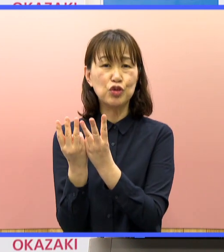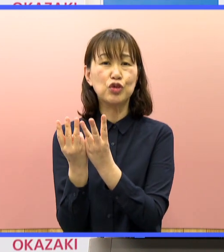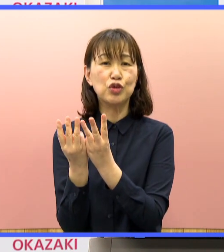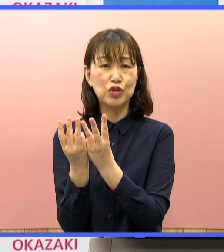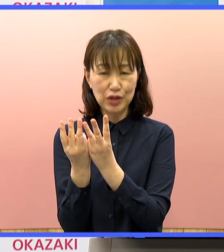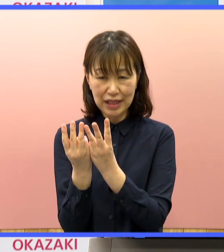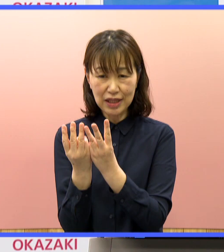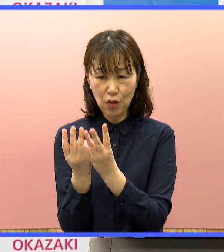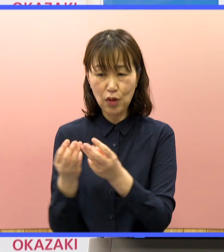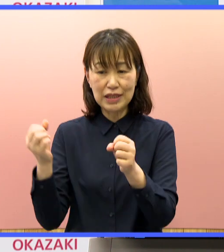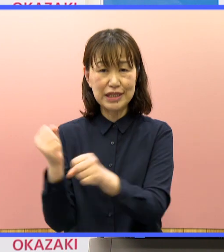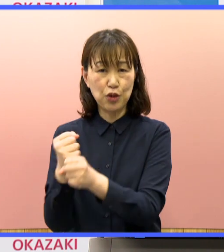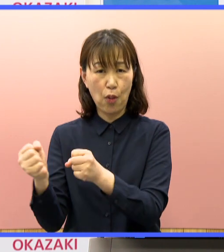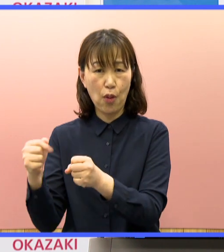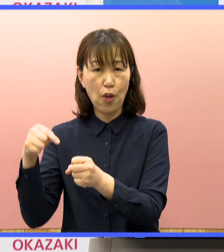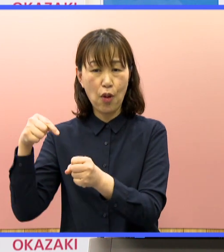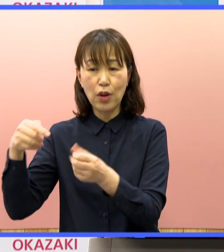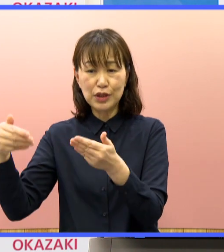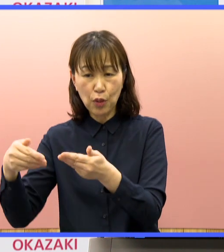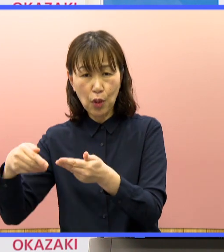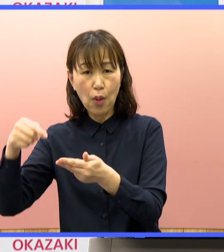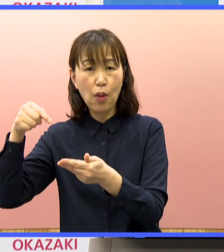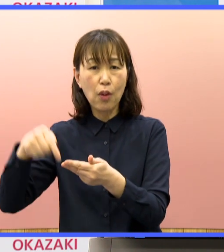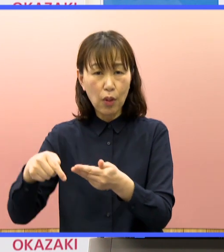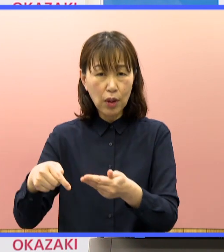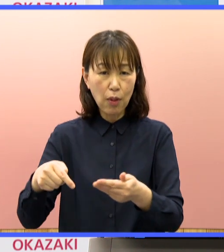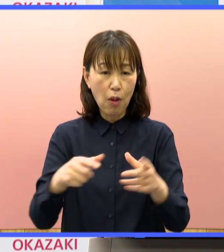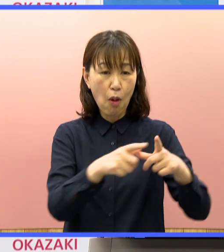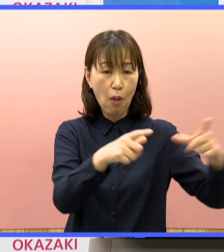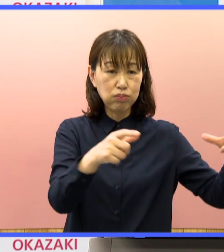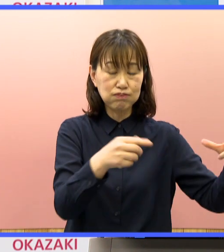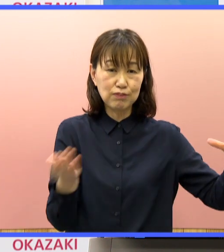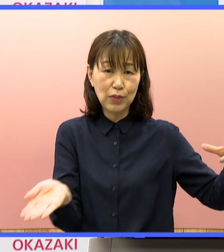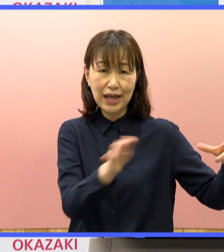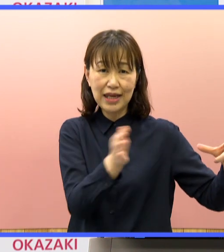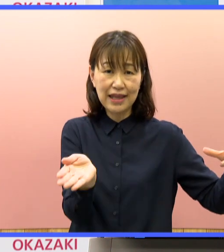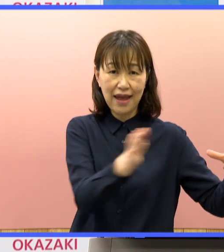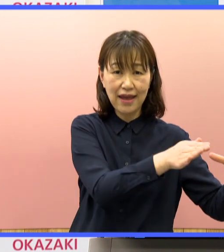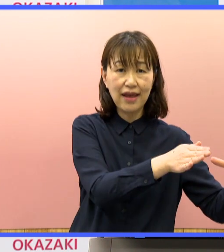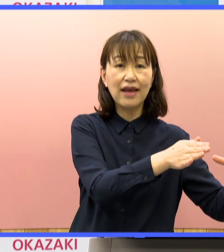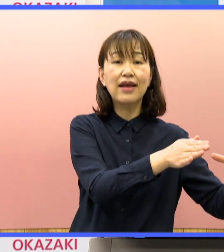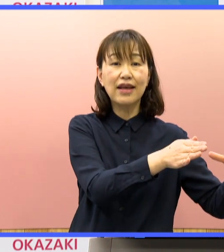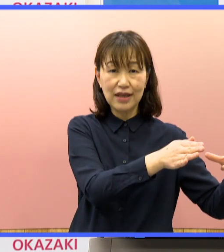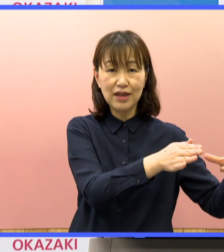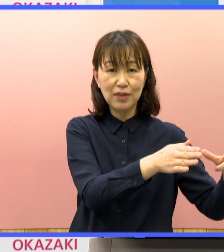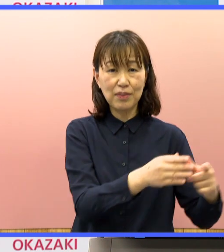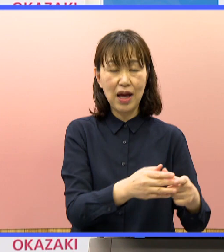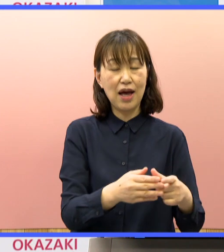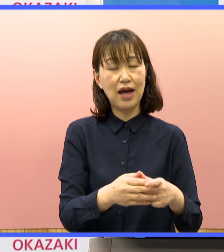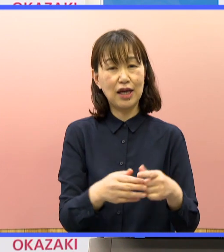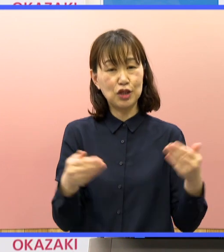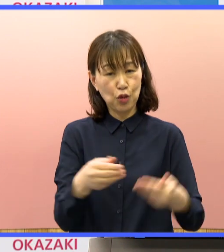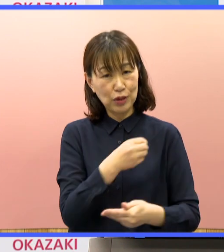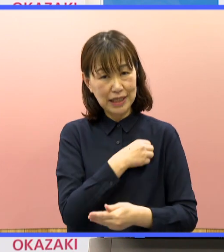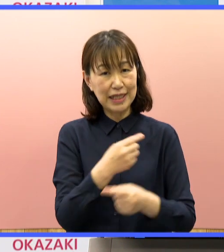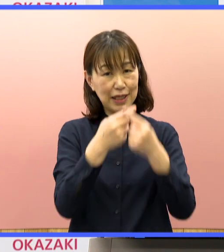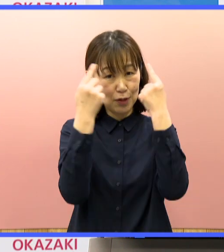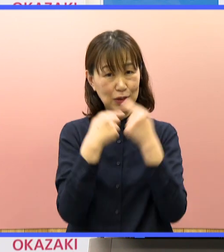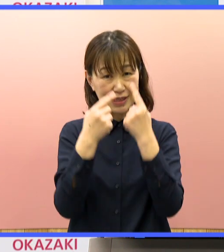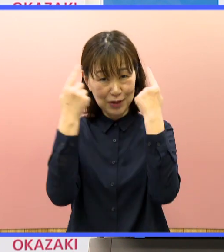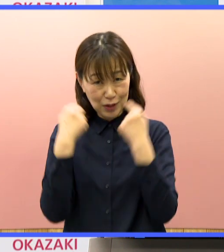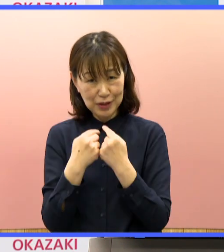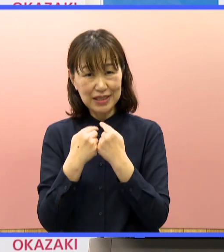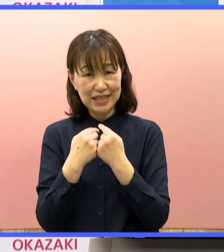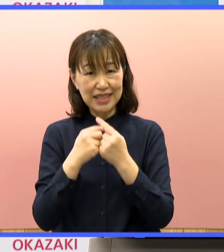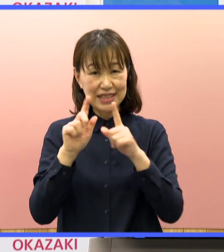い、少人数係の業務の統廃合等による係の統合等の推進、職員のワークライフバランスを考